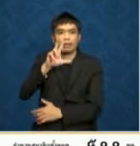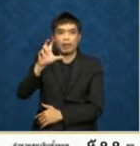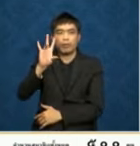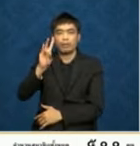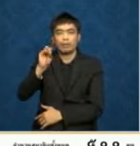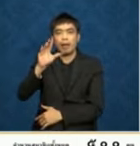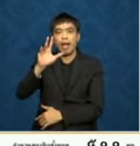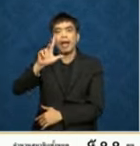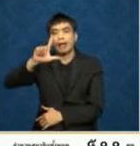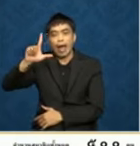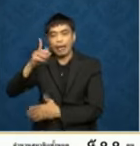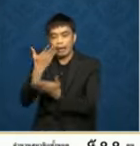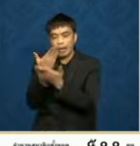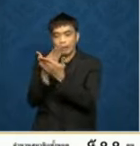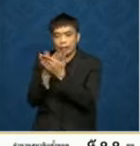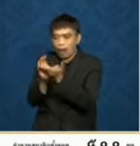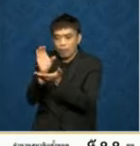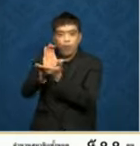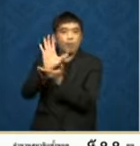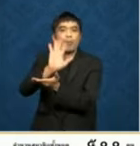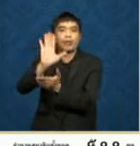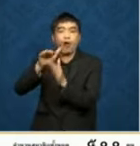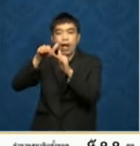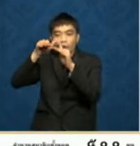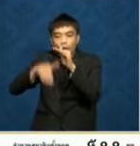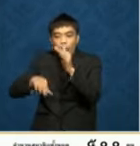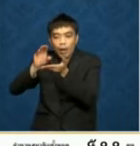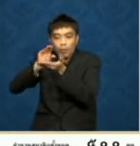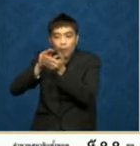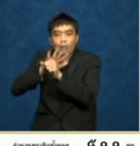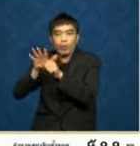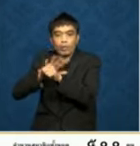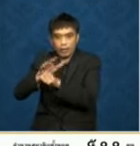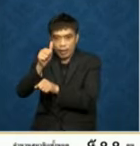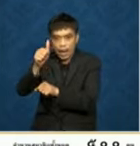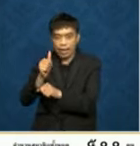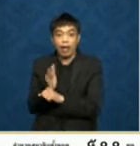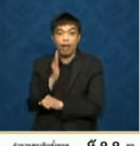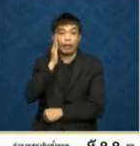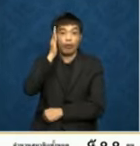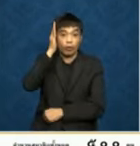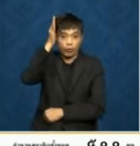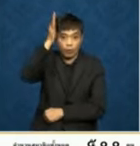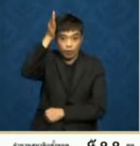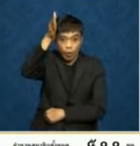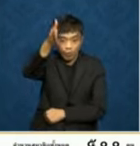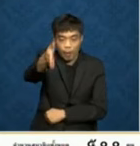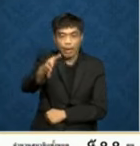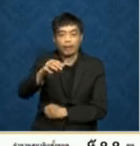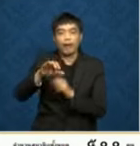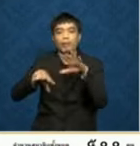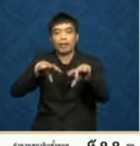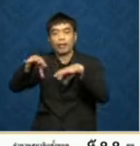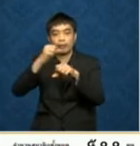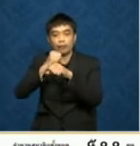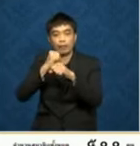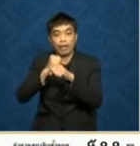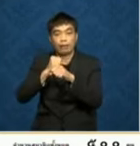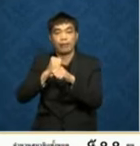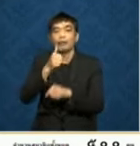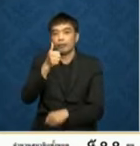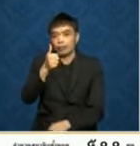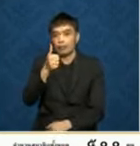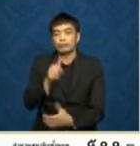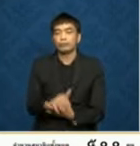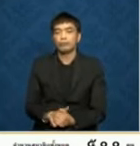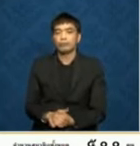้านกได้ครัน่าจะประหยดงบประมาณไปได้อีเยอะและระยะยาวเราเมนเทนระบบเห่านี้ได้ง่ายกวาด้วยสำผมคร